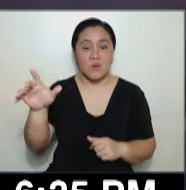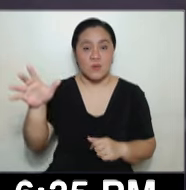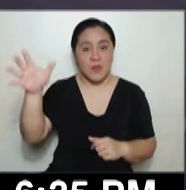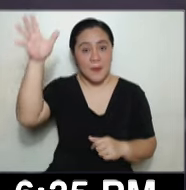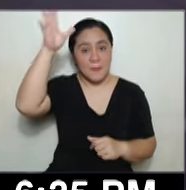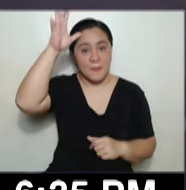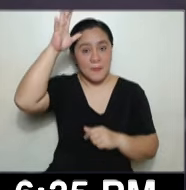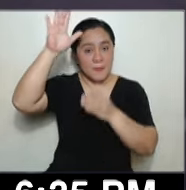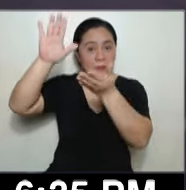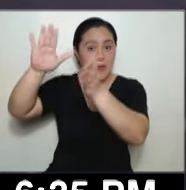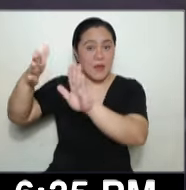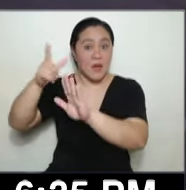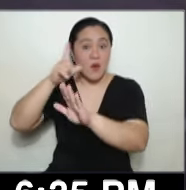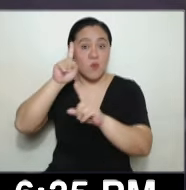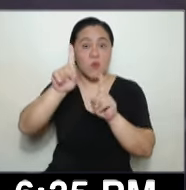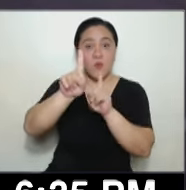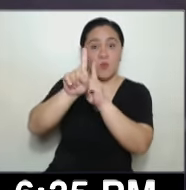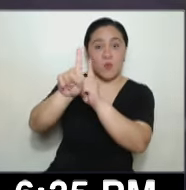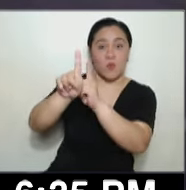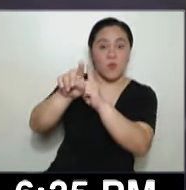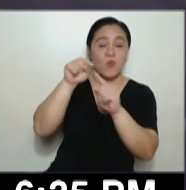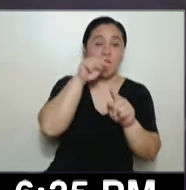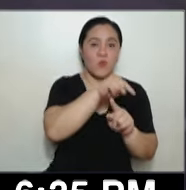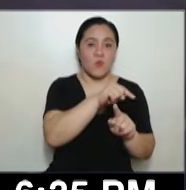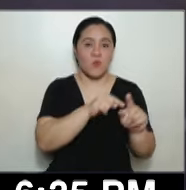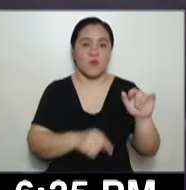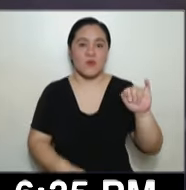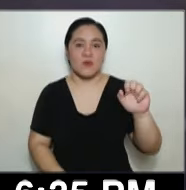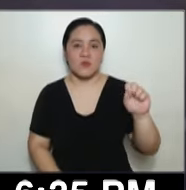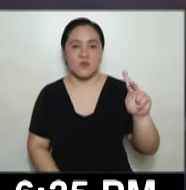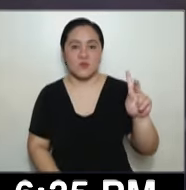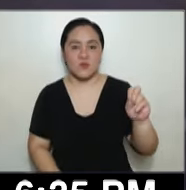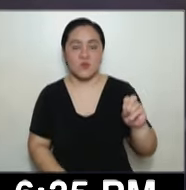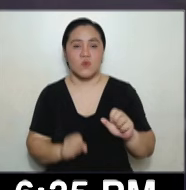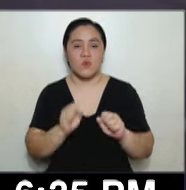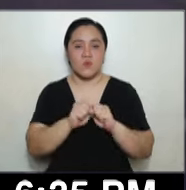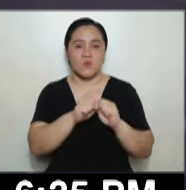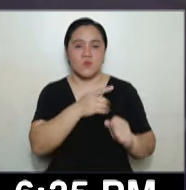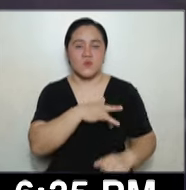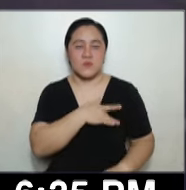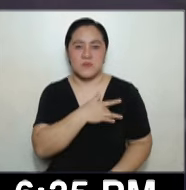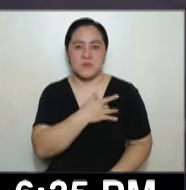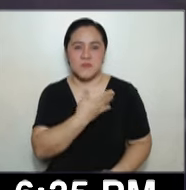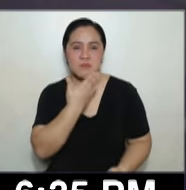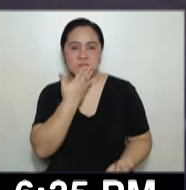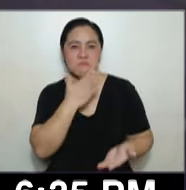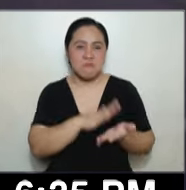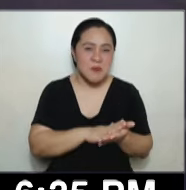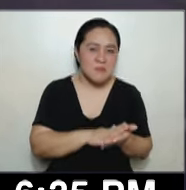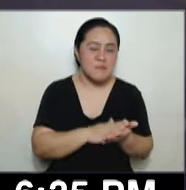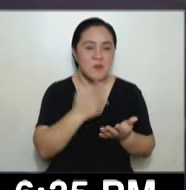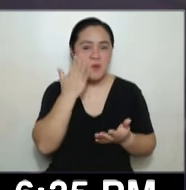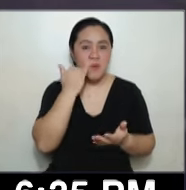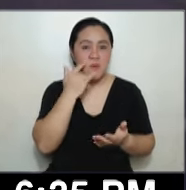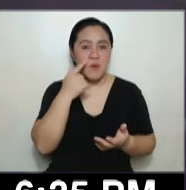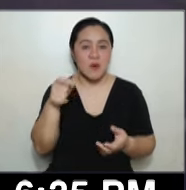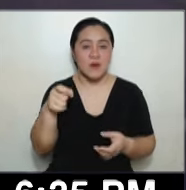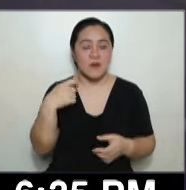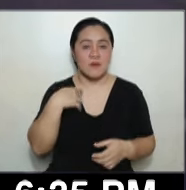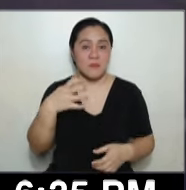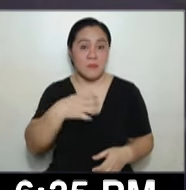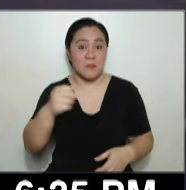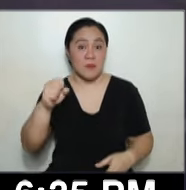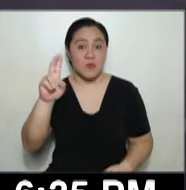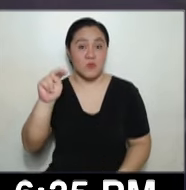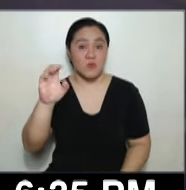mismo ni Isko Moreno. At medyo masama ang loob ni Isko Moreno dahil nga kinuha ng lakas NUCD